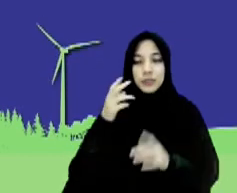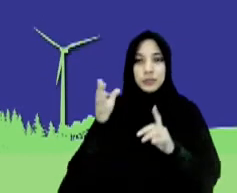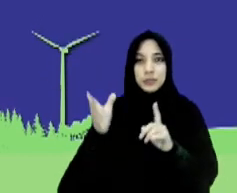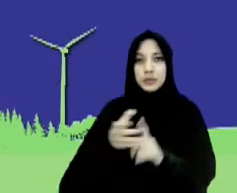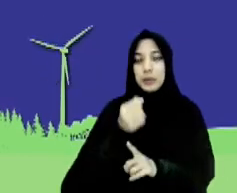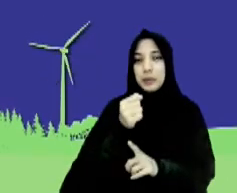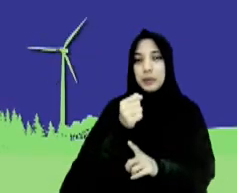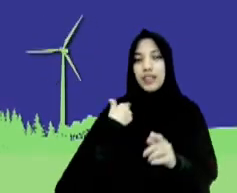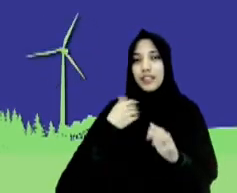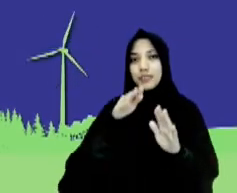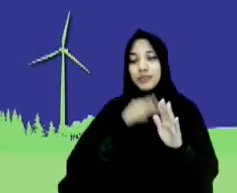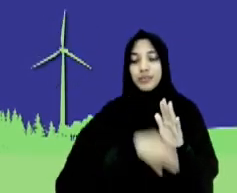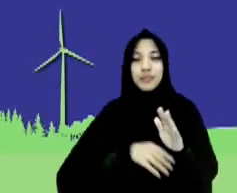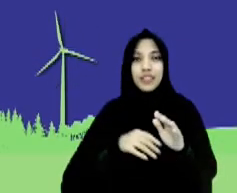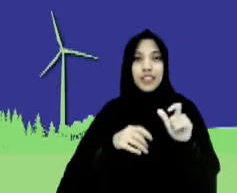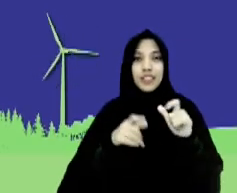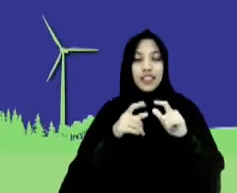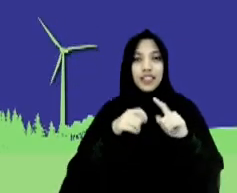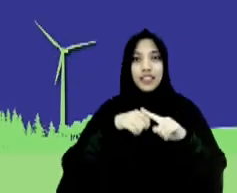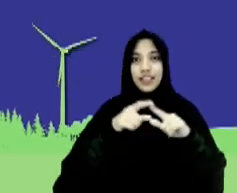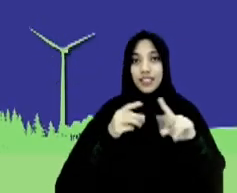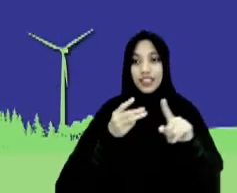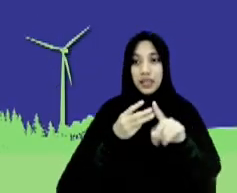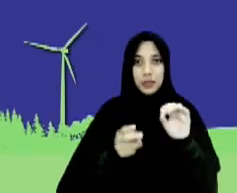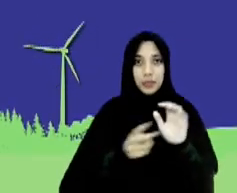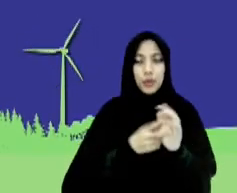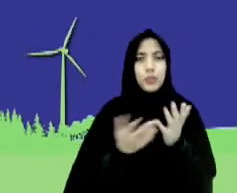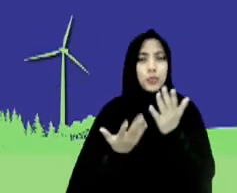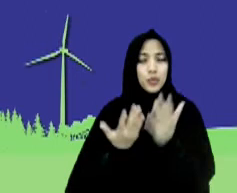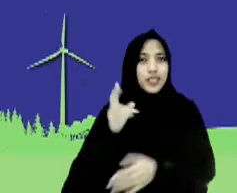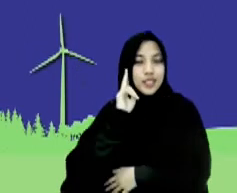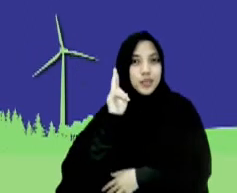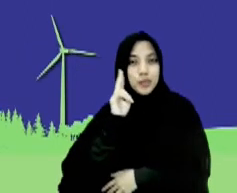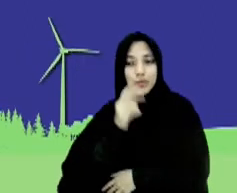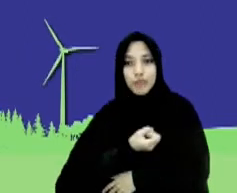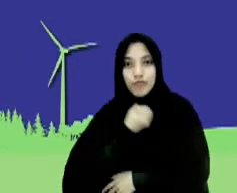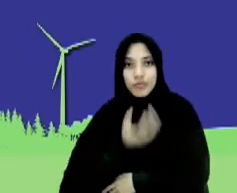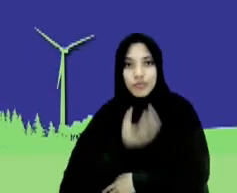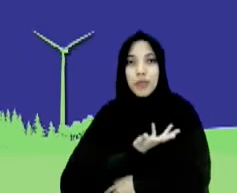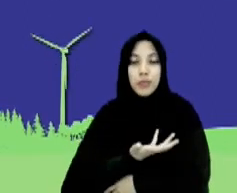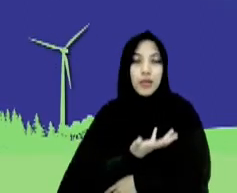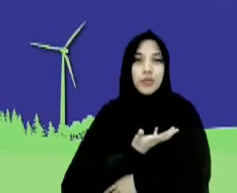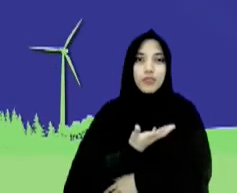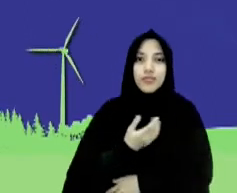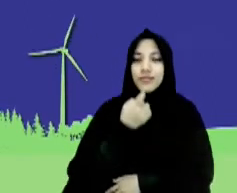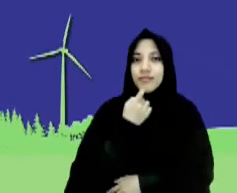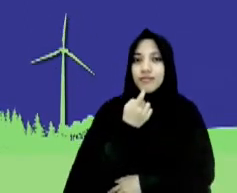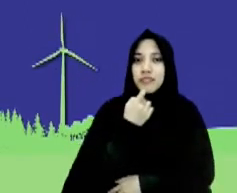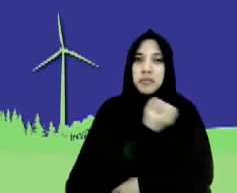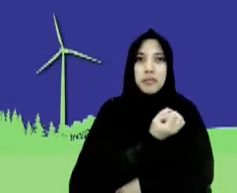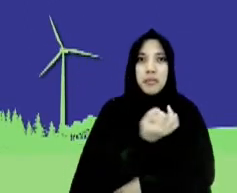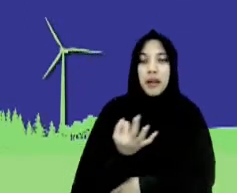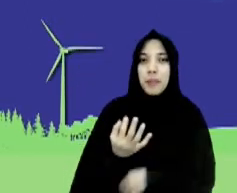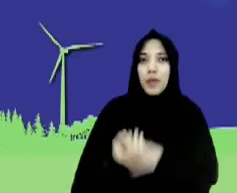ehbutity Nah mungkin Ibu ingin menyampaikan beberapa eh eh